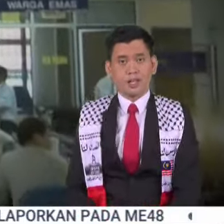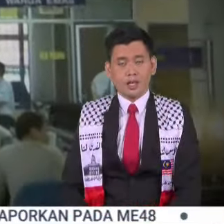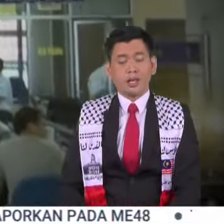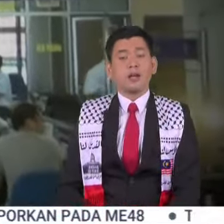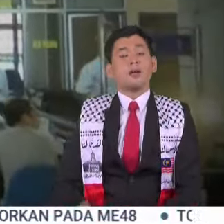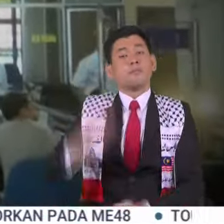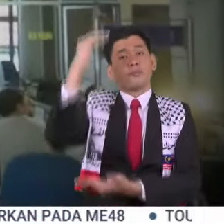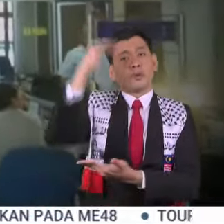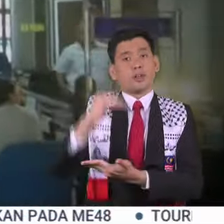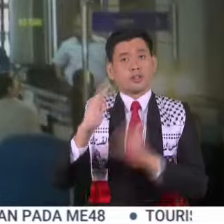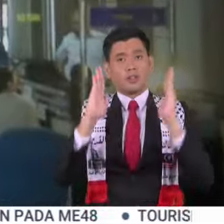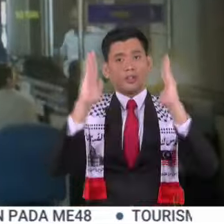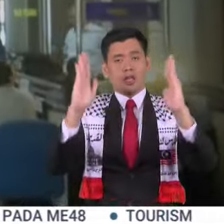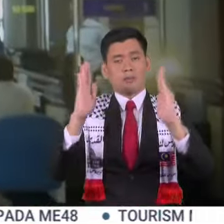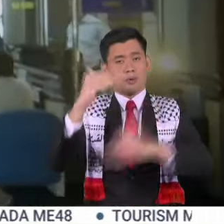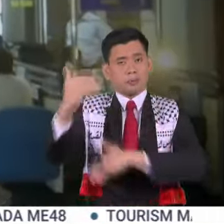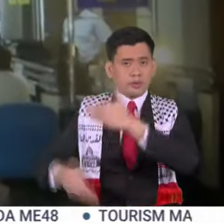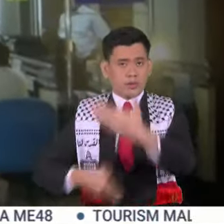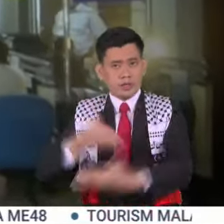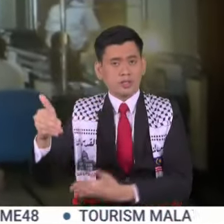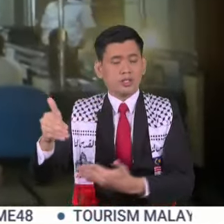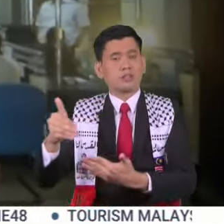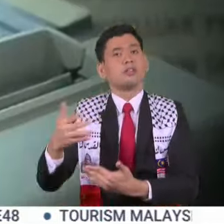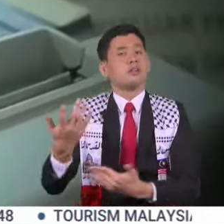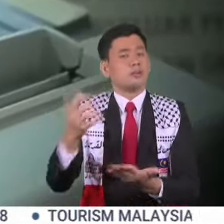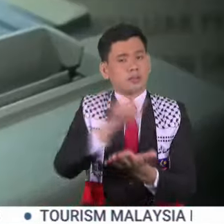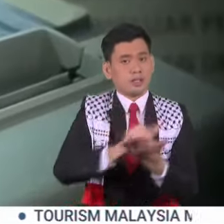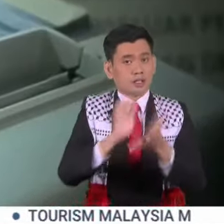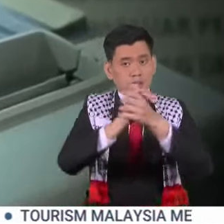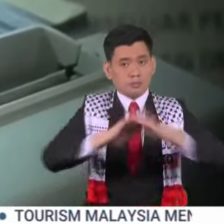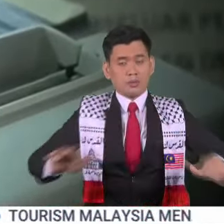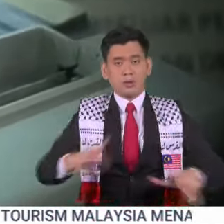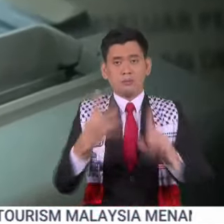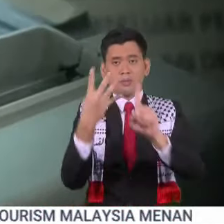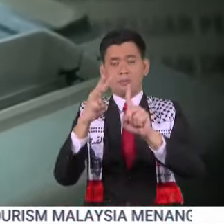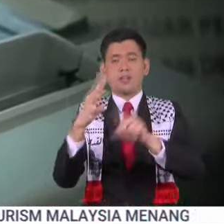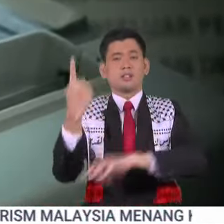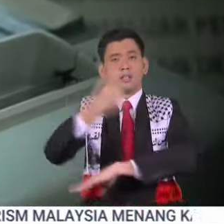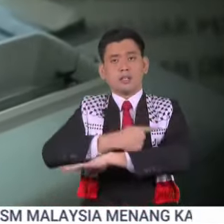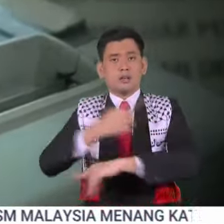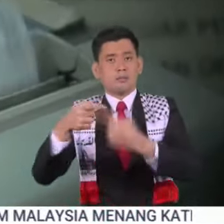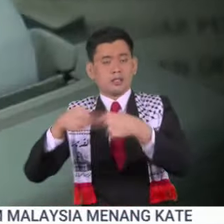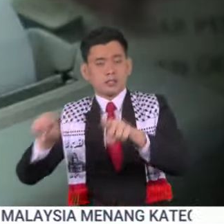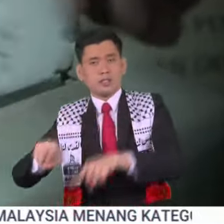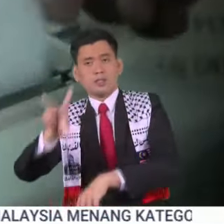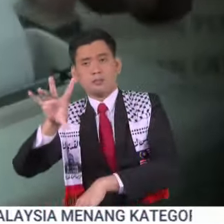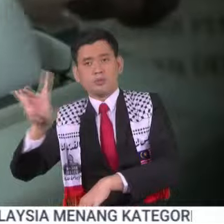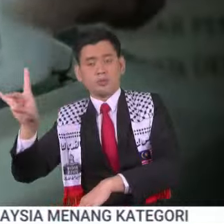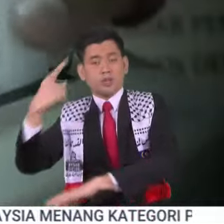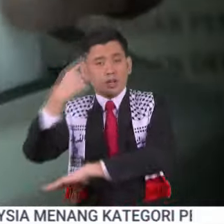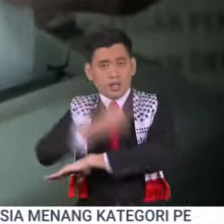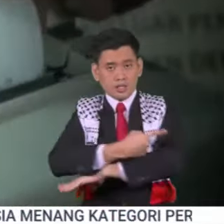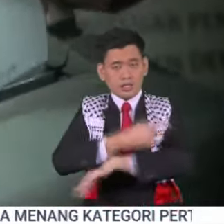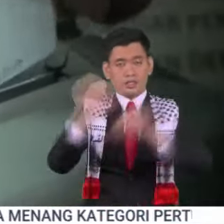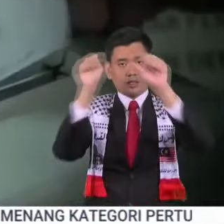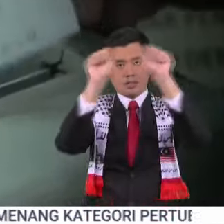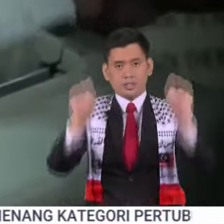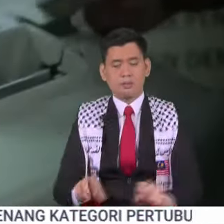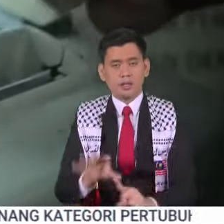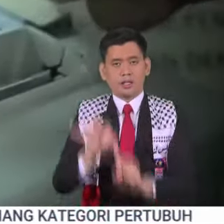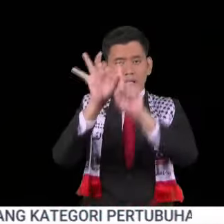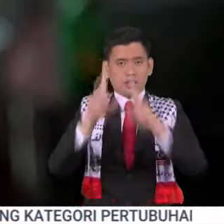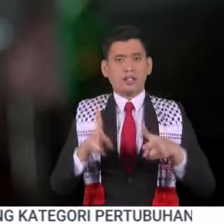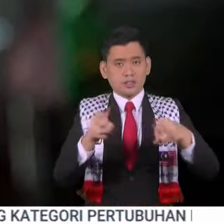pengurangan tempoh pemprosesan tapisan keselamatan kepada 14 Hari berbanding 73 hari dibuat menerusi sistem khas yang dilancar Oktober